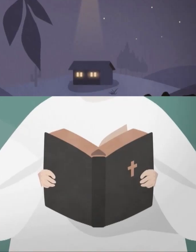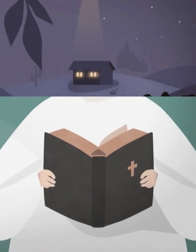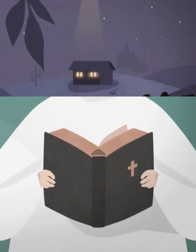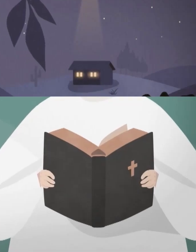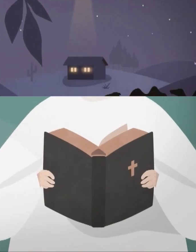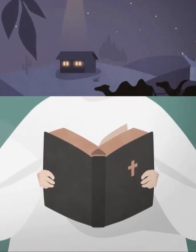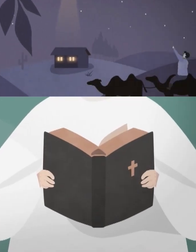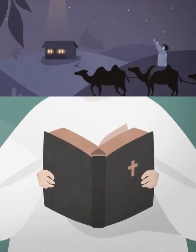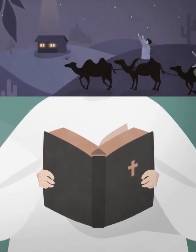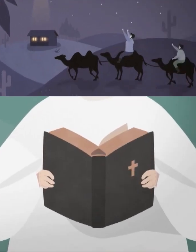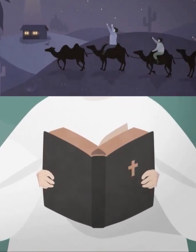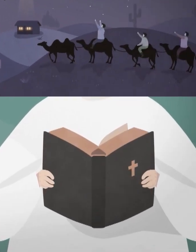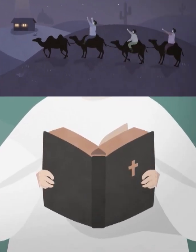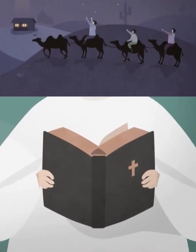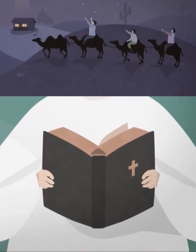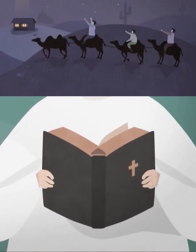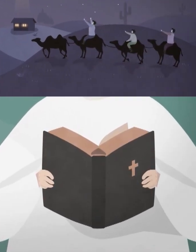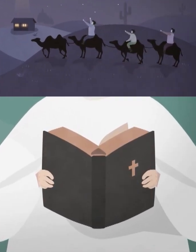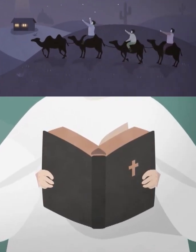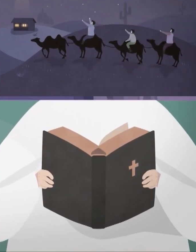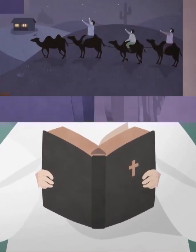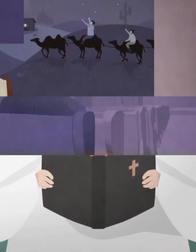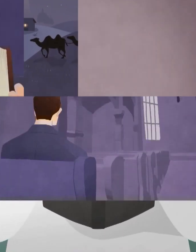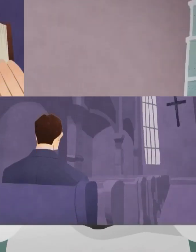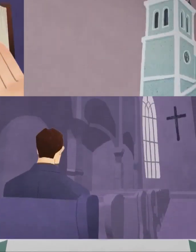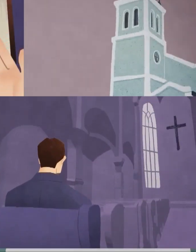音楽